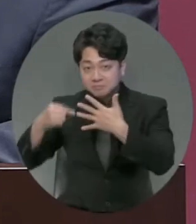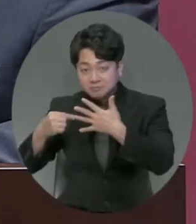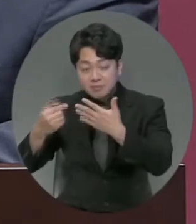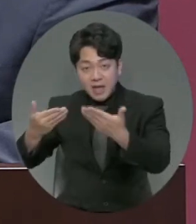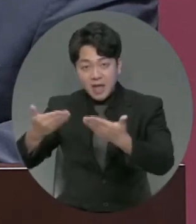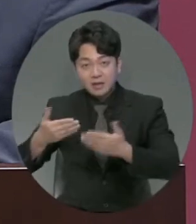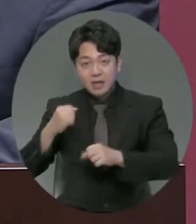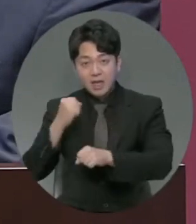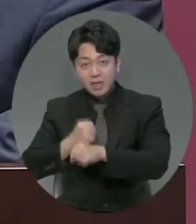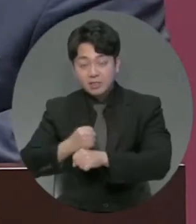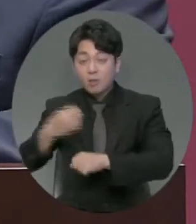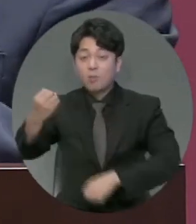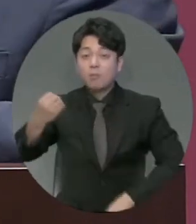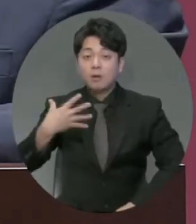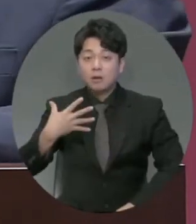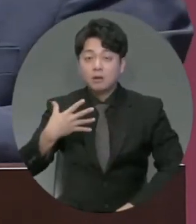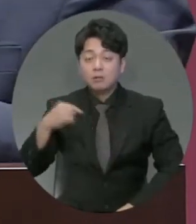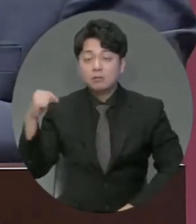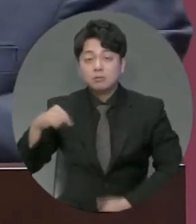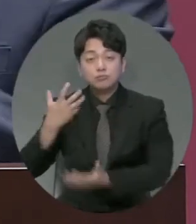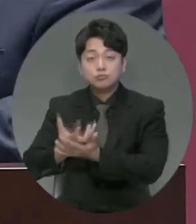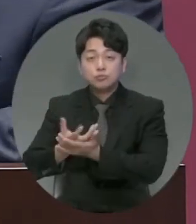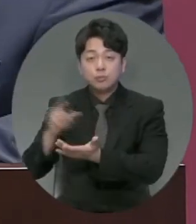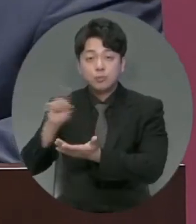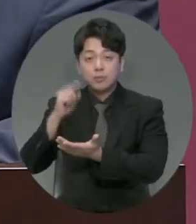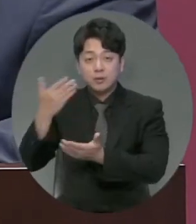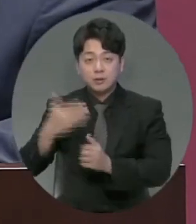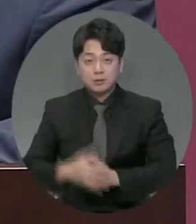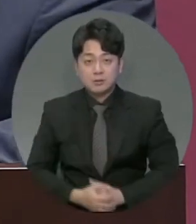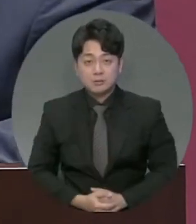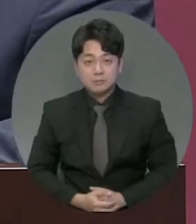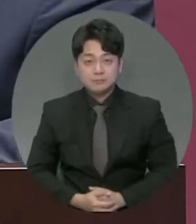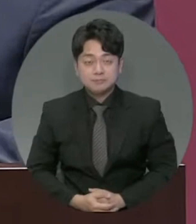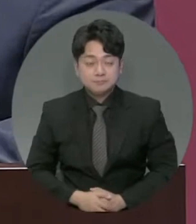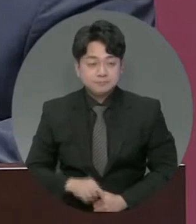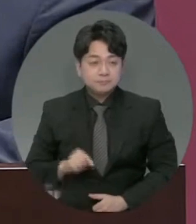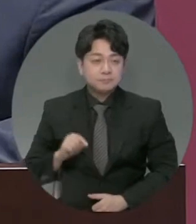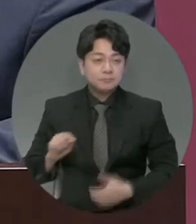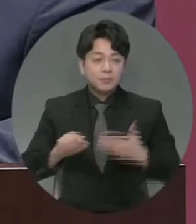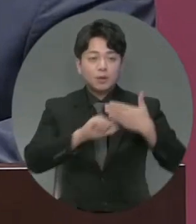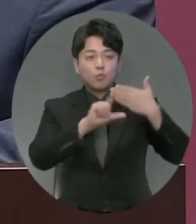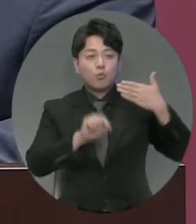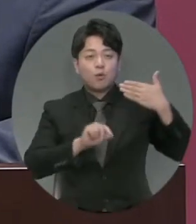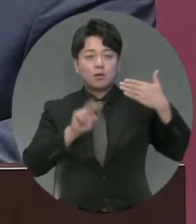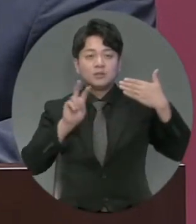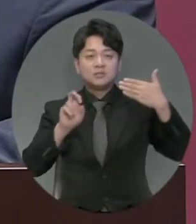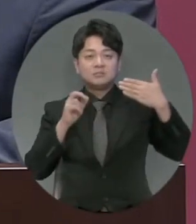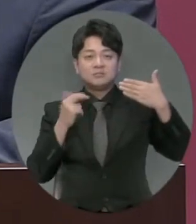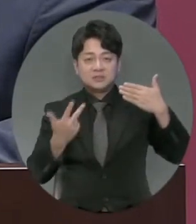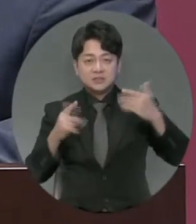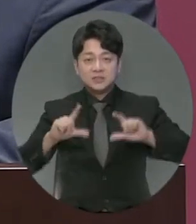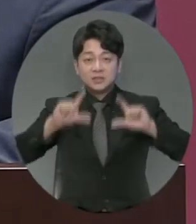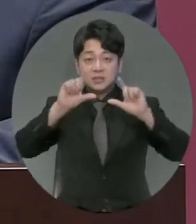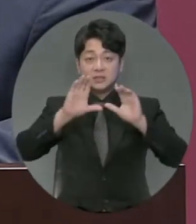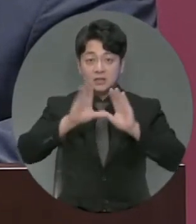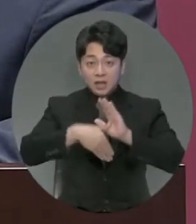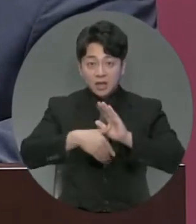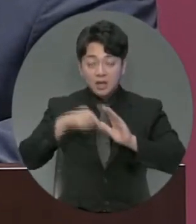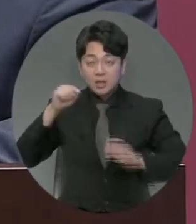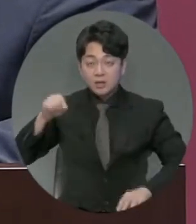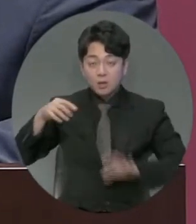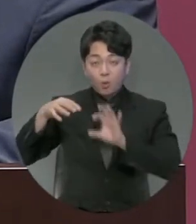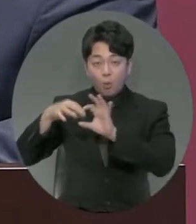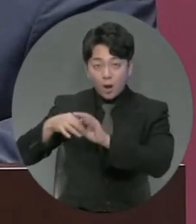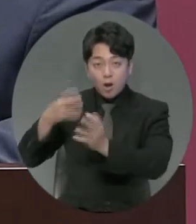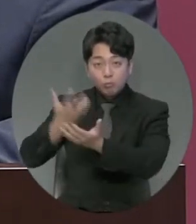뭐였습니까? 예, 그 당시에 9월 27일 날 관련된 내용이 문서로 해서 국방부에 내려온